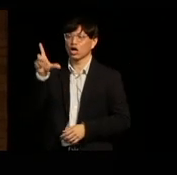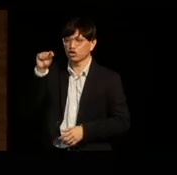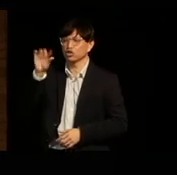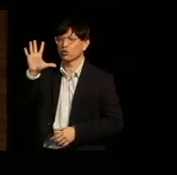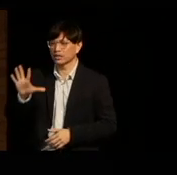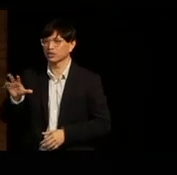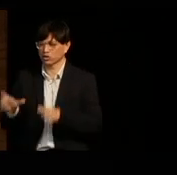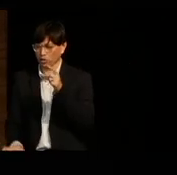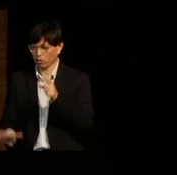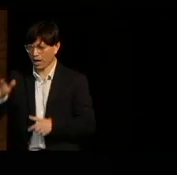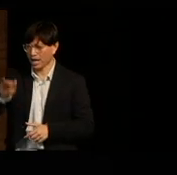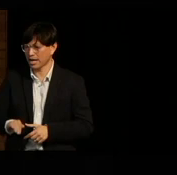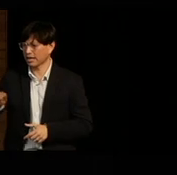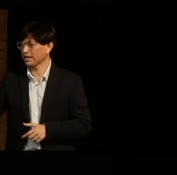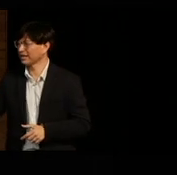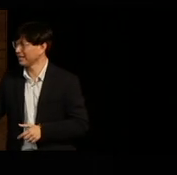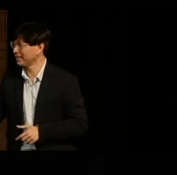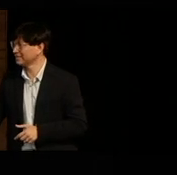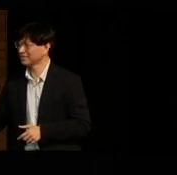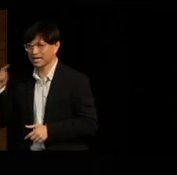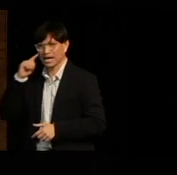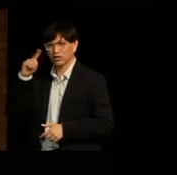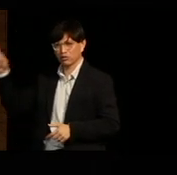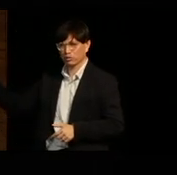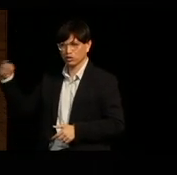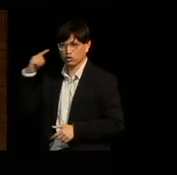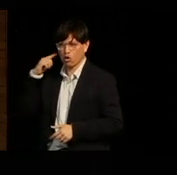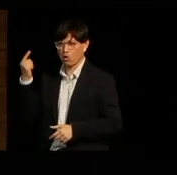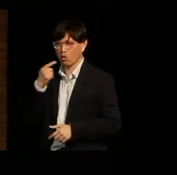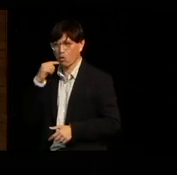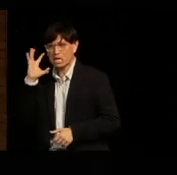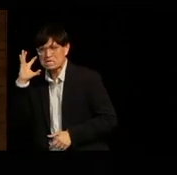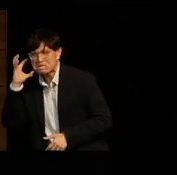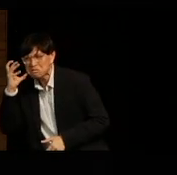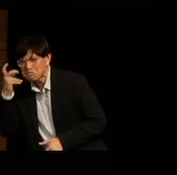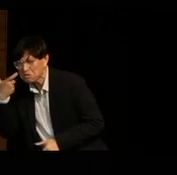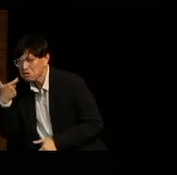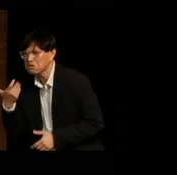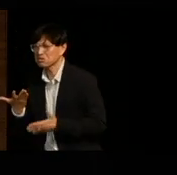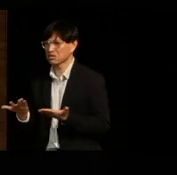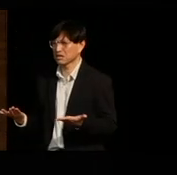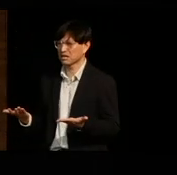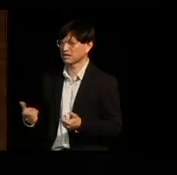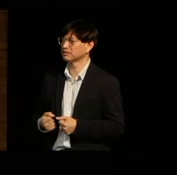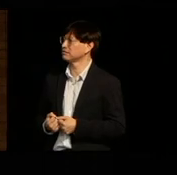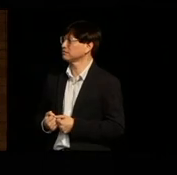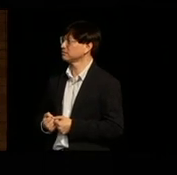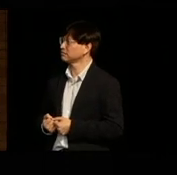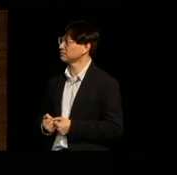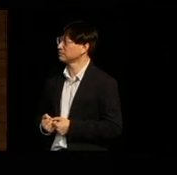E quando hanno visto che Riccardo era sordo Si sono cominciati a incuriosire e di questa cosa e amente